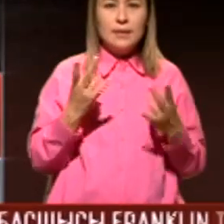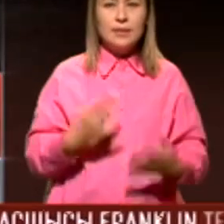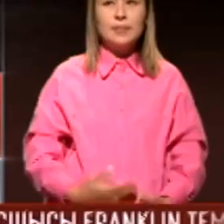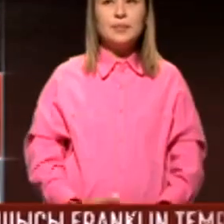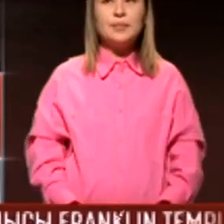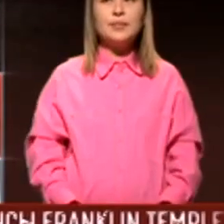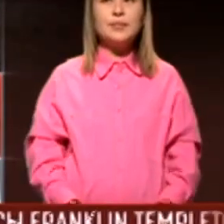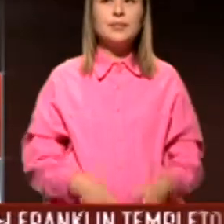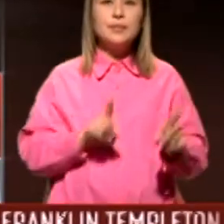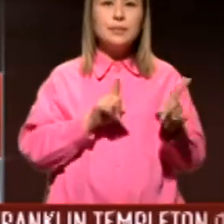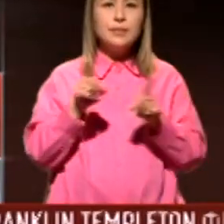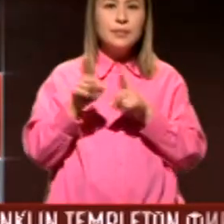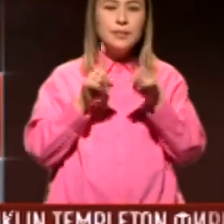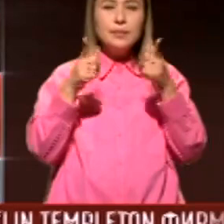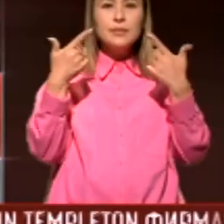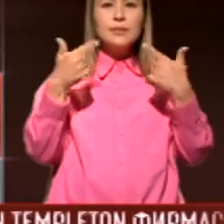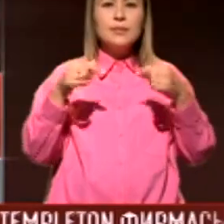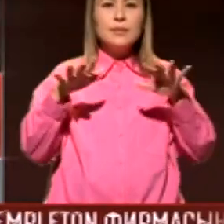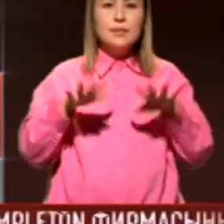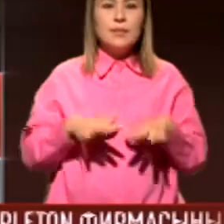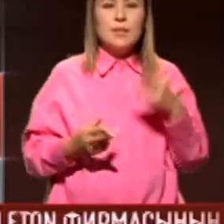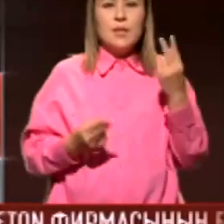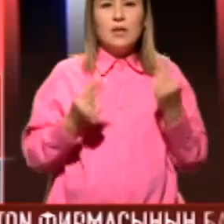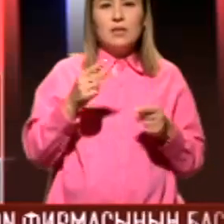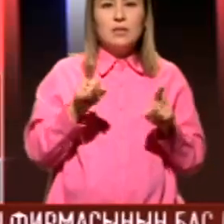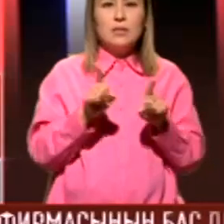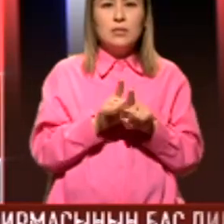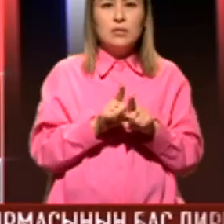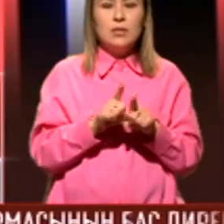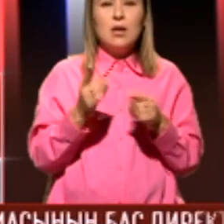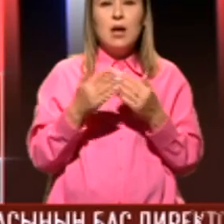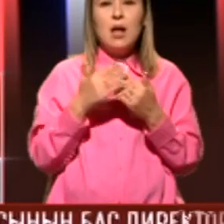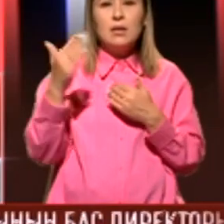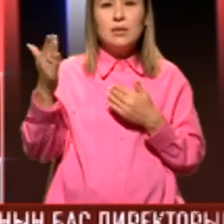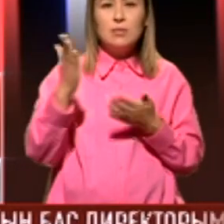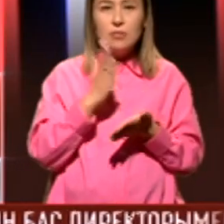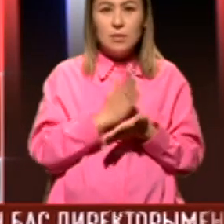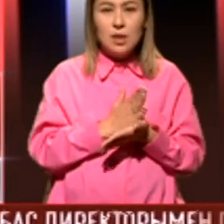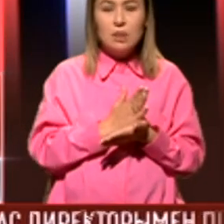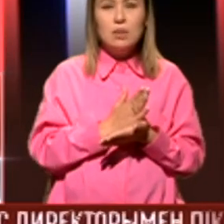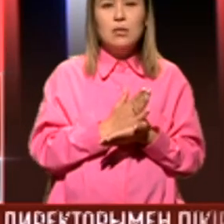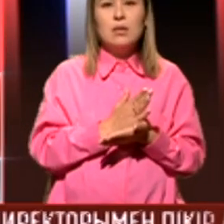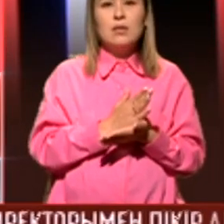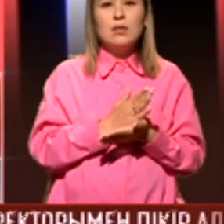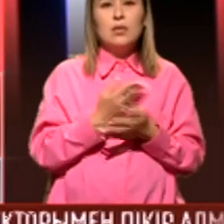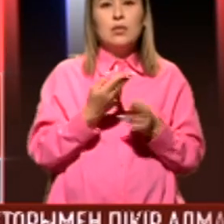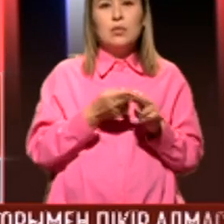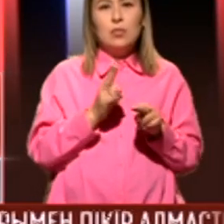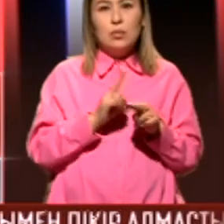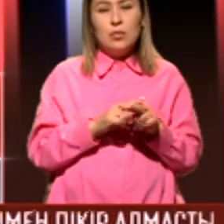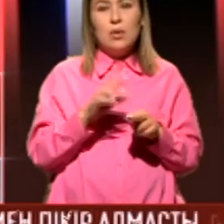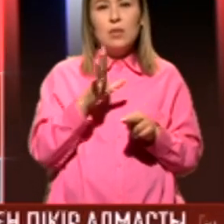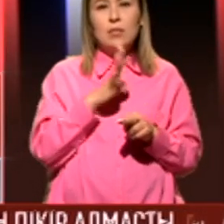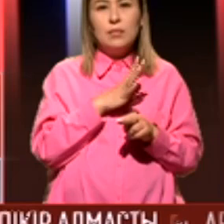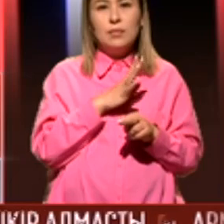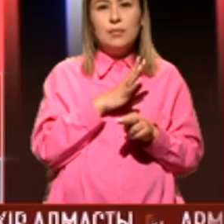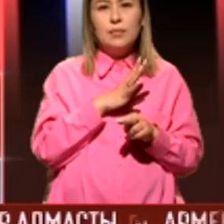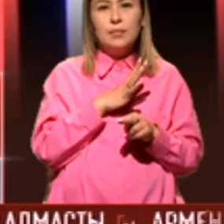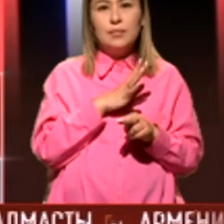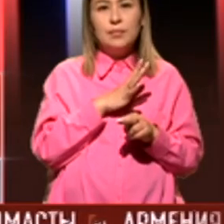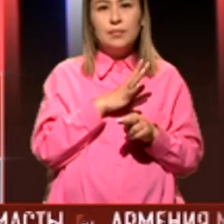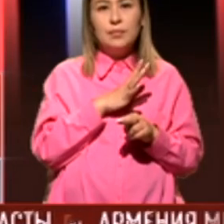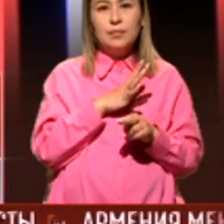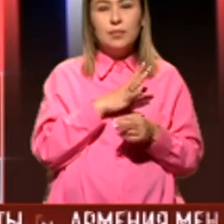екен? Иә, өйткені біздің анау үлкен ойыншылардан бір жағынан алыстығымыз да бар, әр теңізге алыспыз. Сондықтан амалсыз